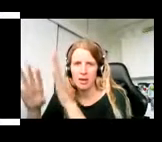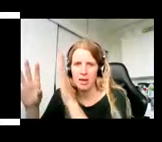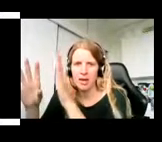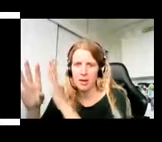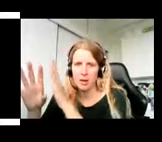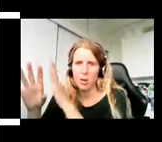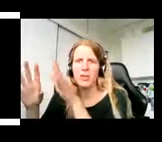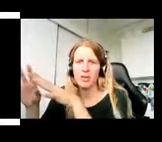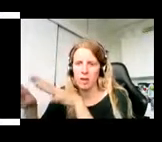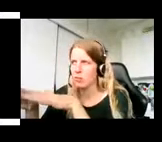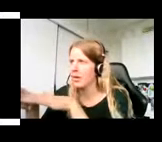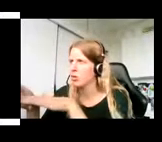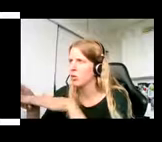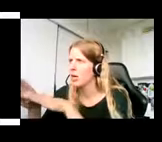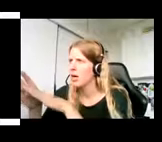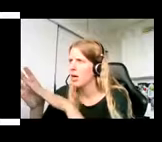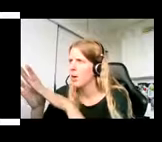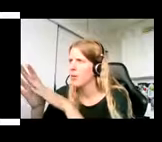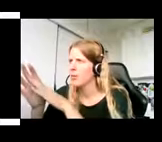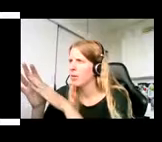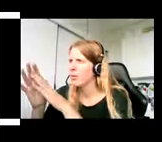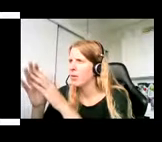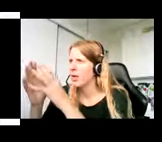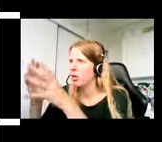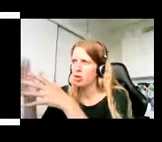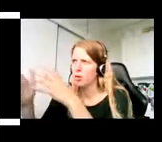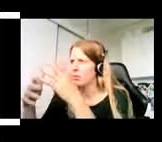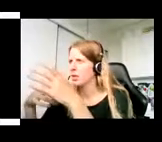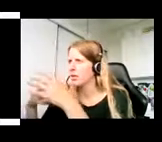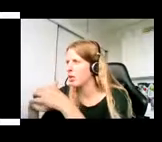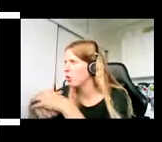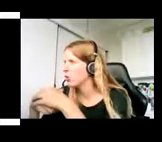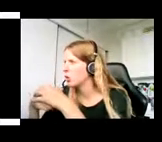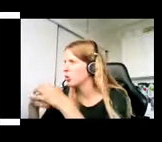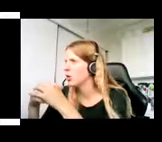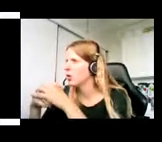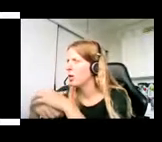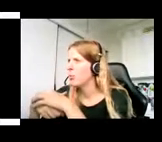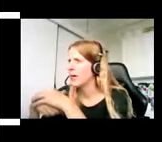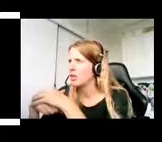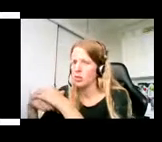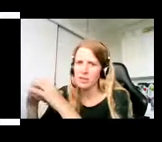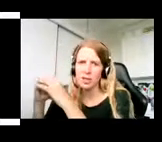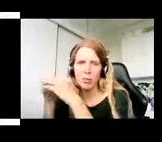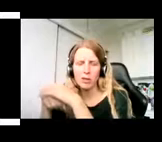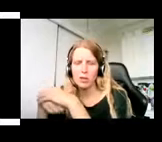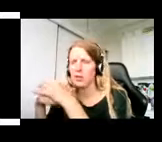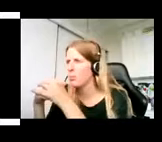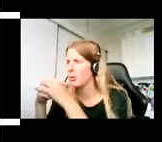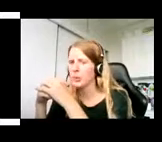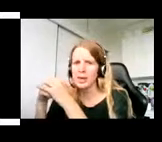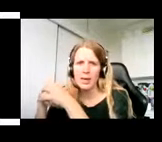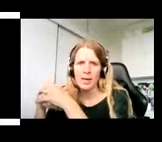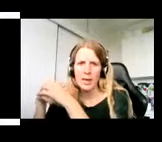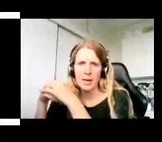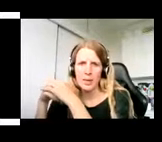Allee, op die van de uitbater. Dus bekijk goed wat er wordt gezegd over zo'n plaats, zoals een Technopolis, zoals